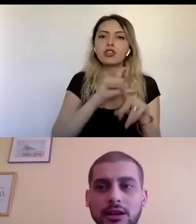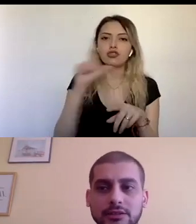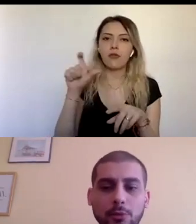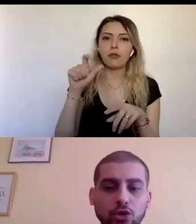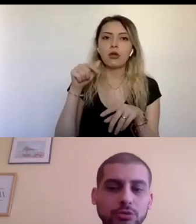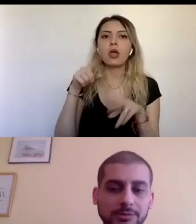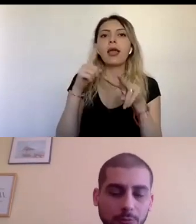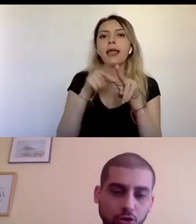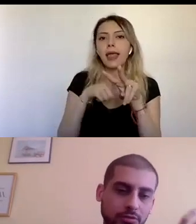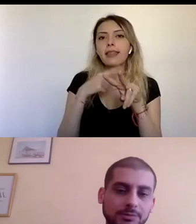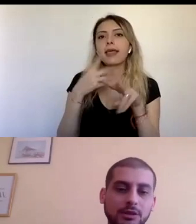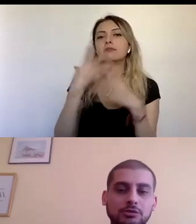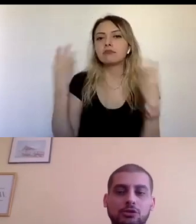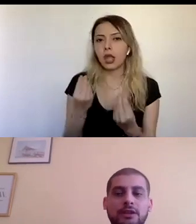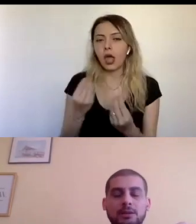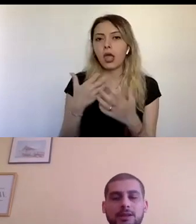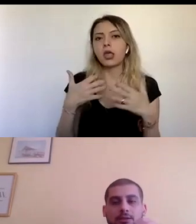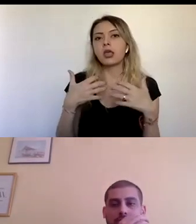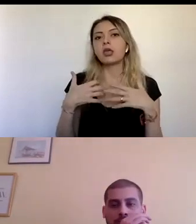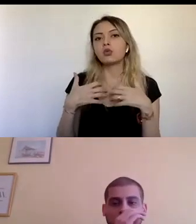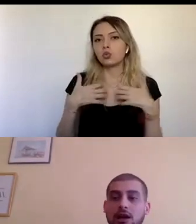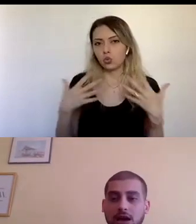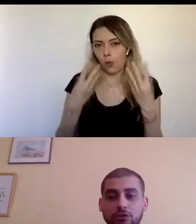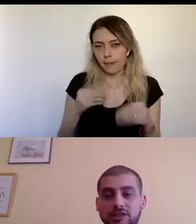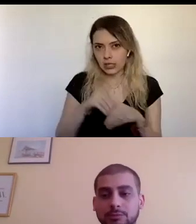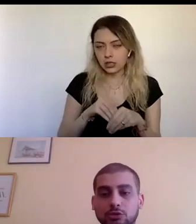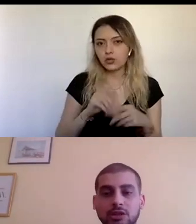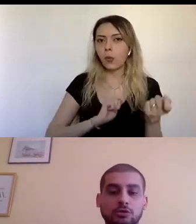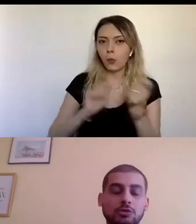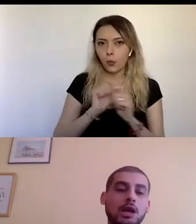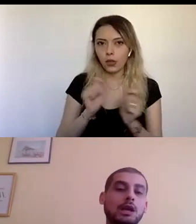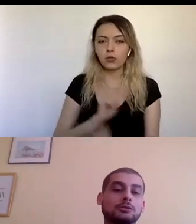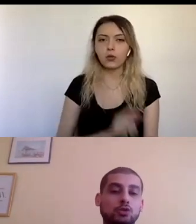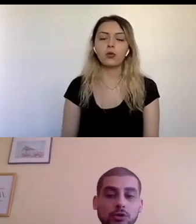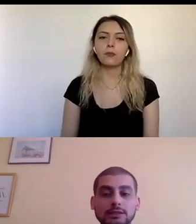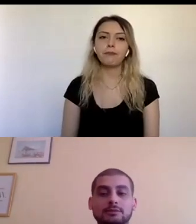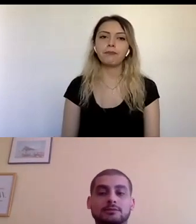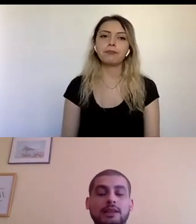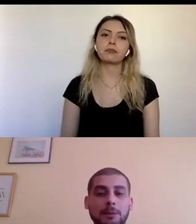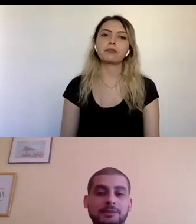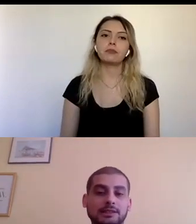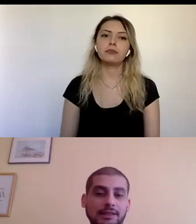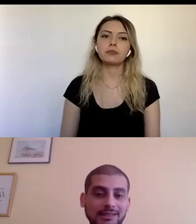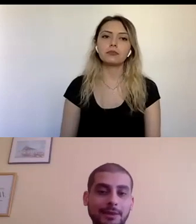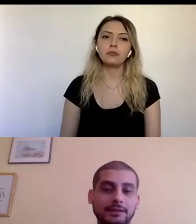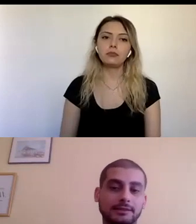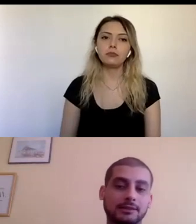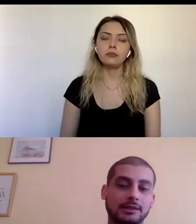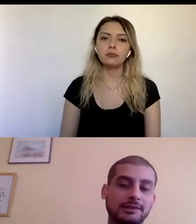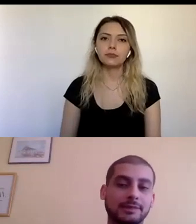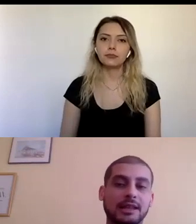Arama motoru kısmında, motor kısmında kullanıyor, arka planda kullanıyor. Arayüz kısmında kullanmıyor. Google'ın da yaptığı,